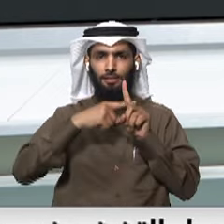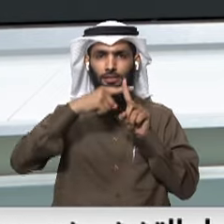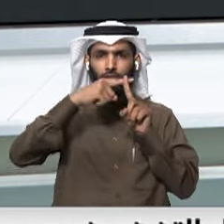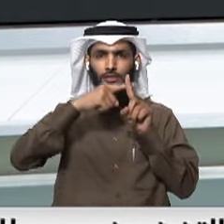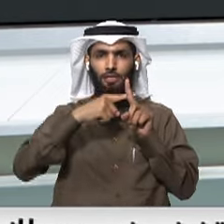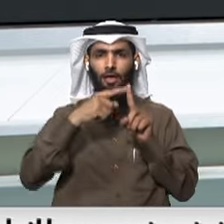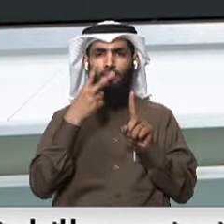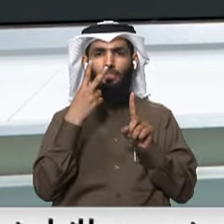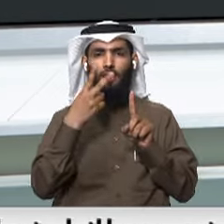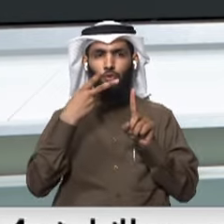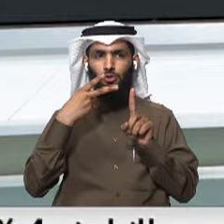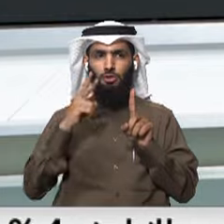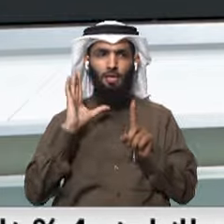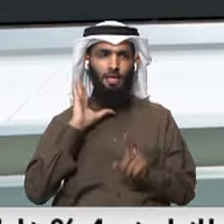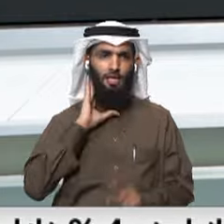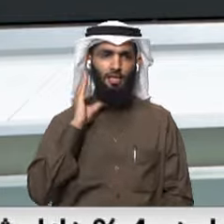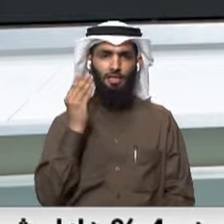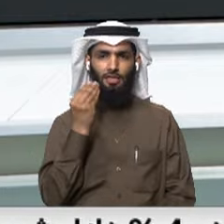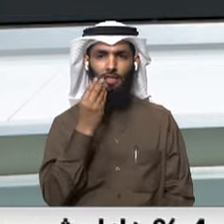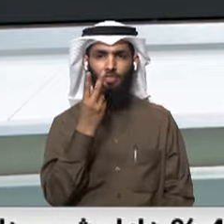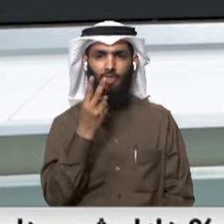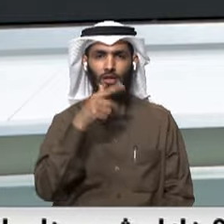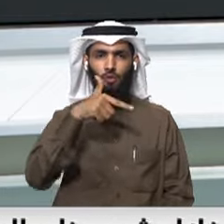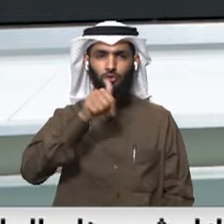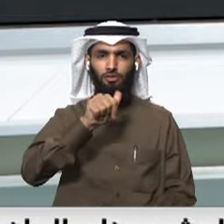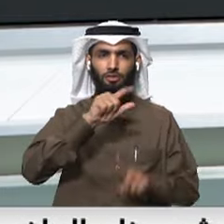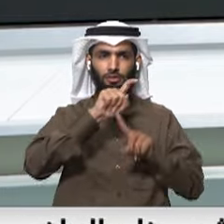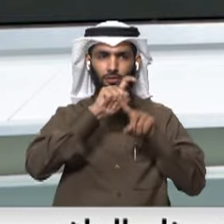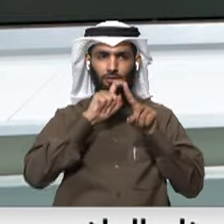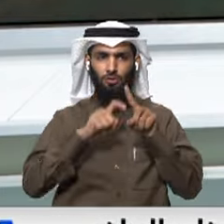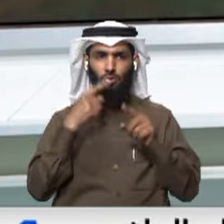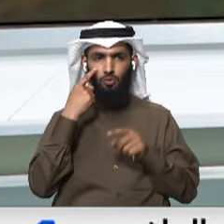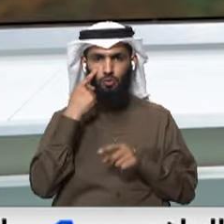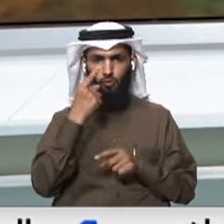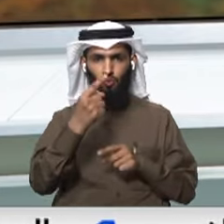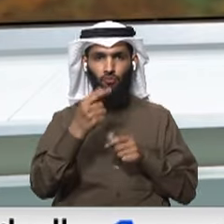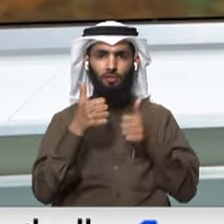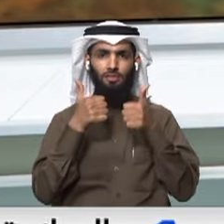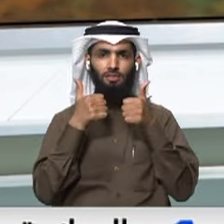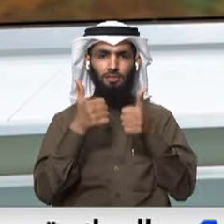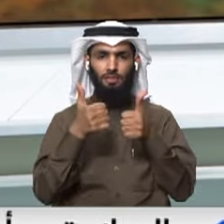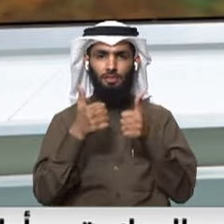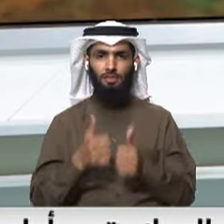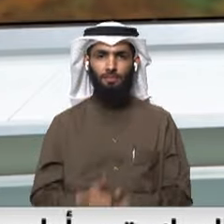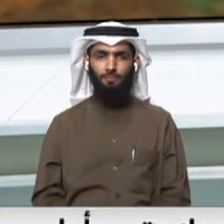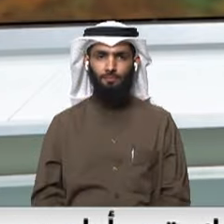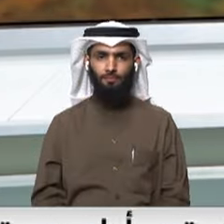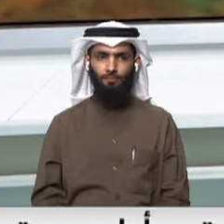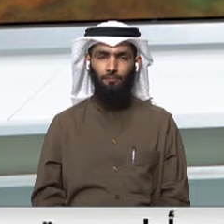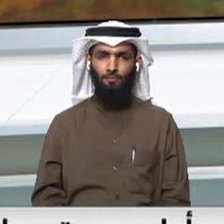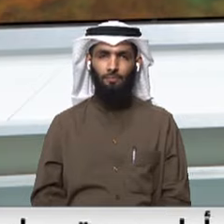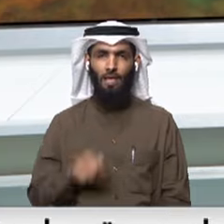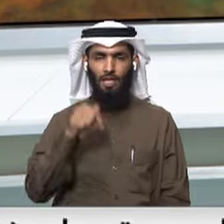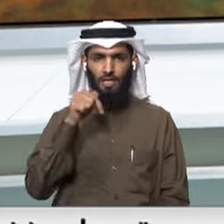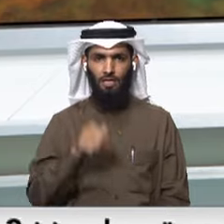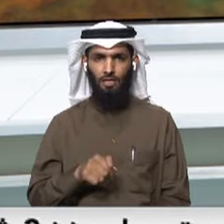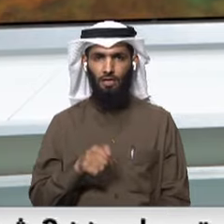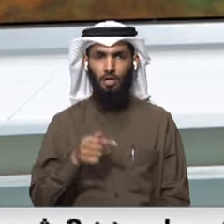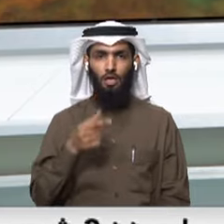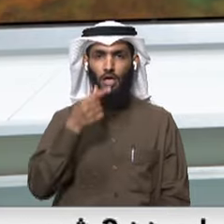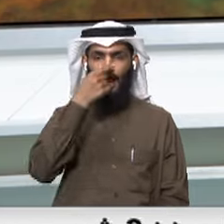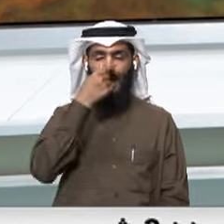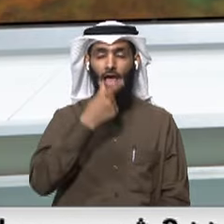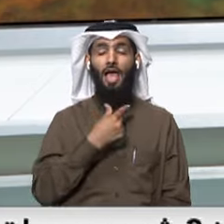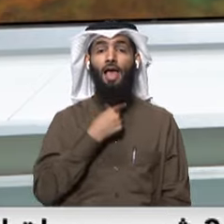مئويه والرطوبه النسبيه 62% والرؤيه الافقيه جيده لاكثر من 10 ك حاله الطقس اول نهار يوم الخميس